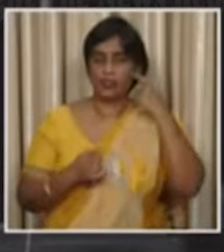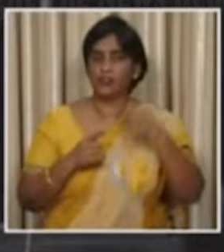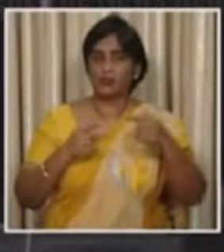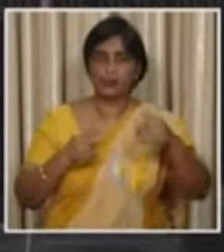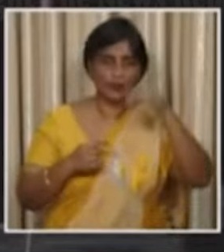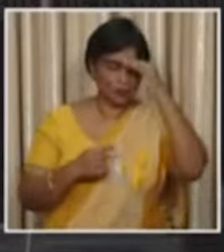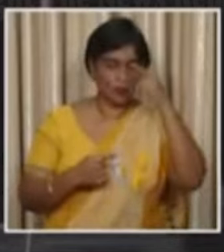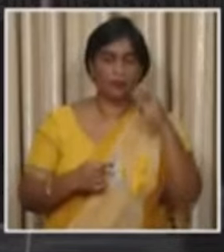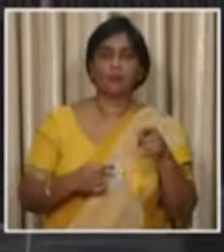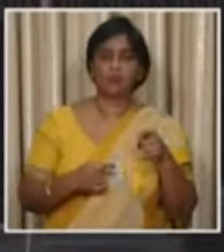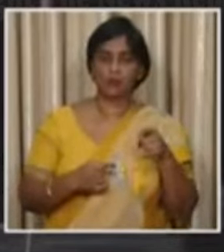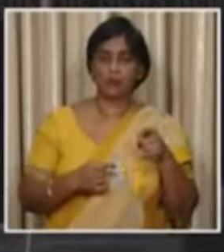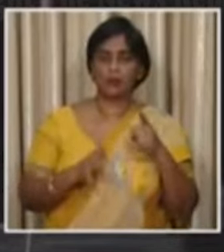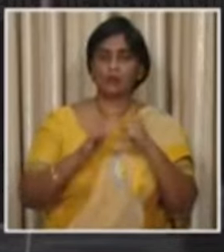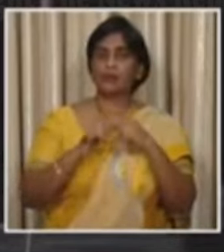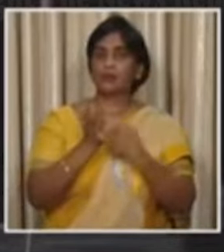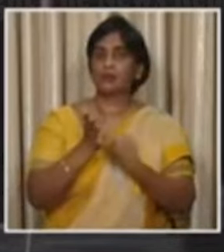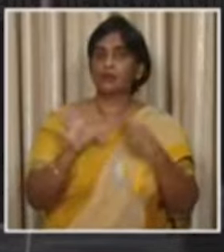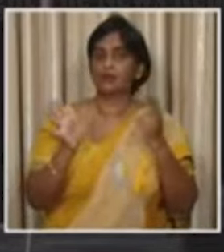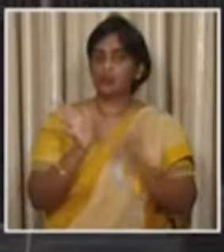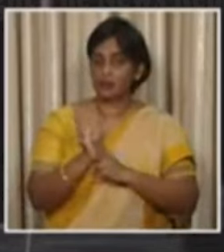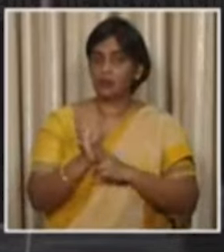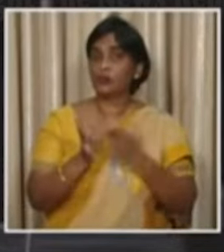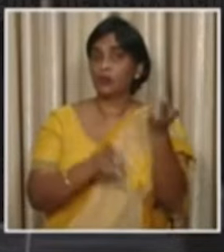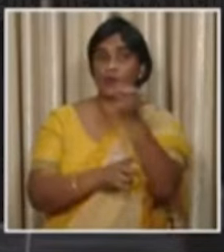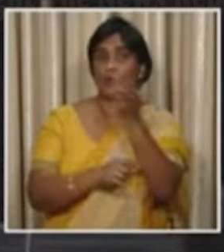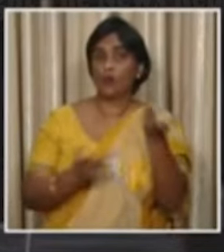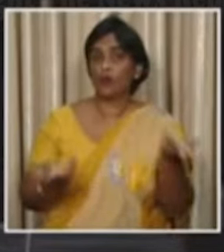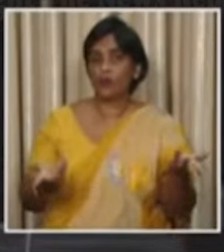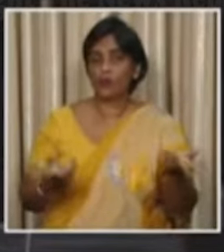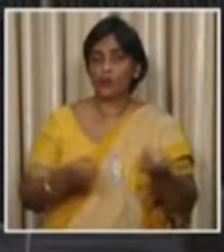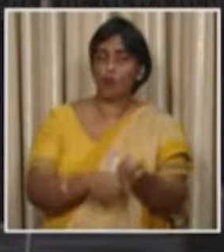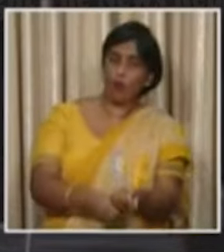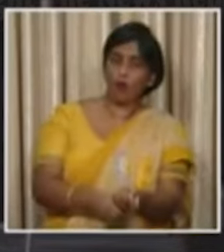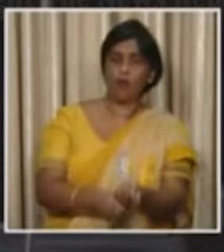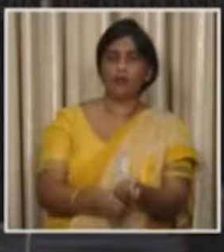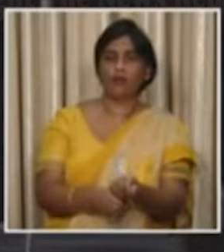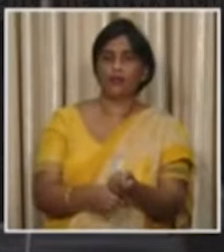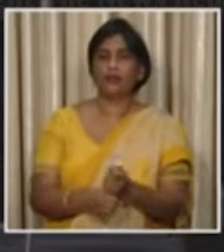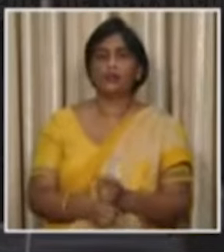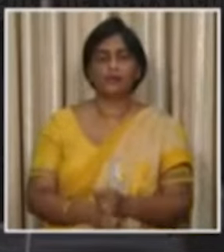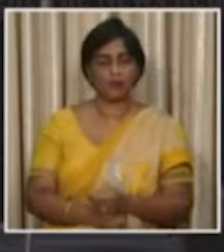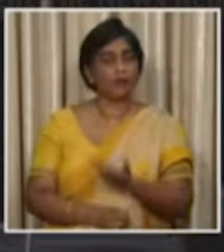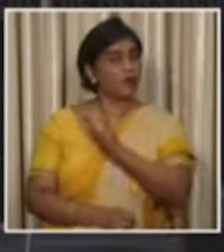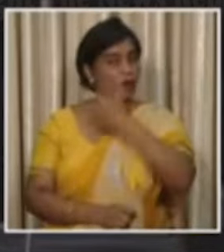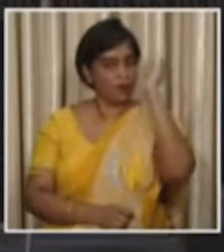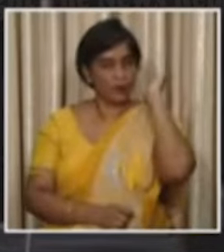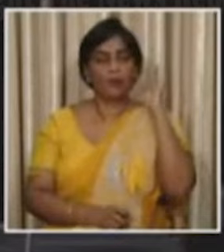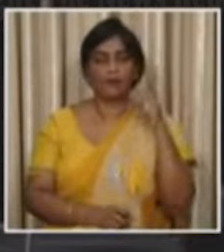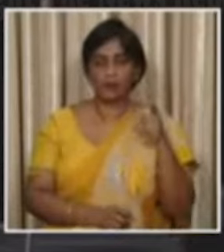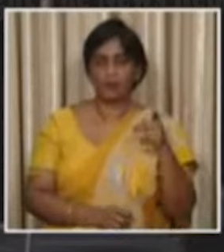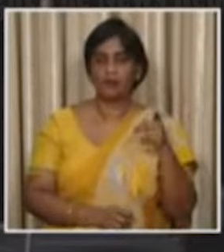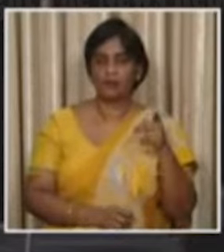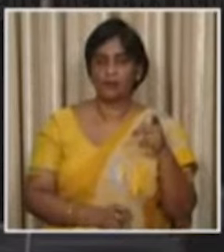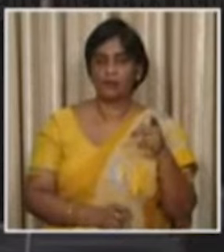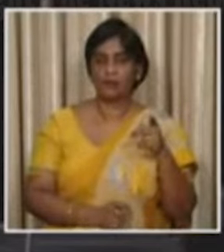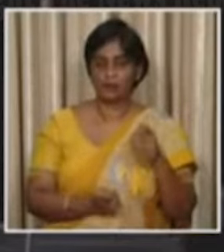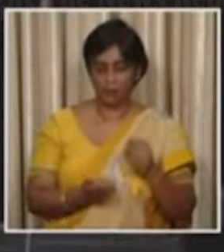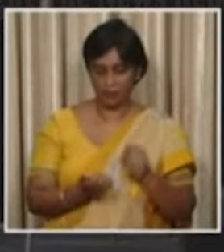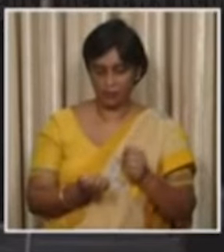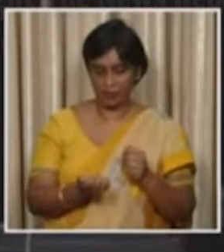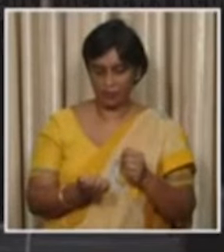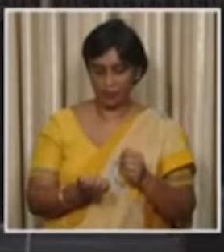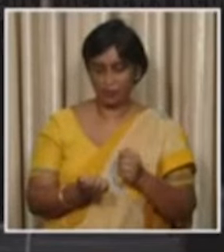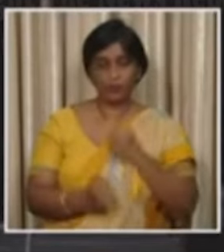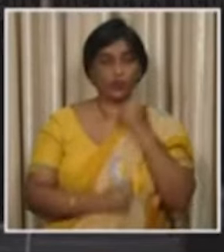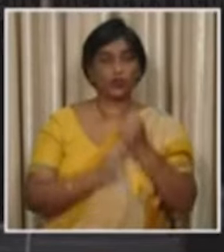නායකතුමා ඉරාන් වික්‍රමරත්න මන්ත්‍රීතුමාට මොකද වුනේ? ගහලා එළෙව්වේ. ගහලා එළෙව්වේ. ගහලා එළවද්දි මොකද වුනේ?